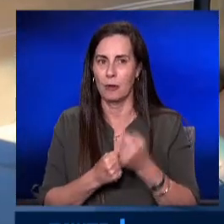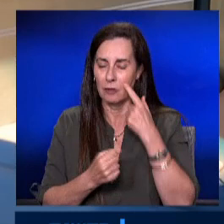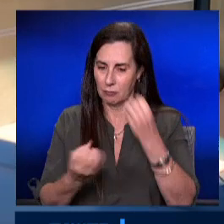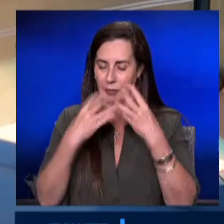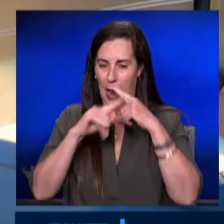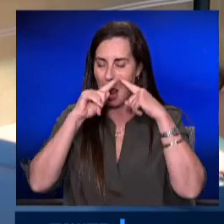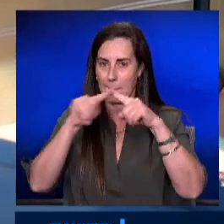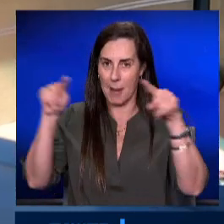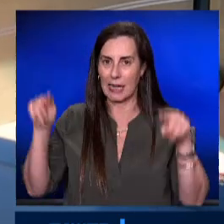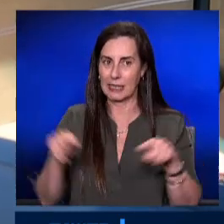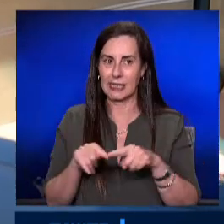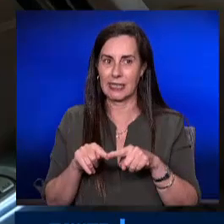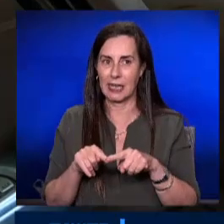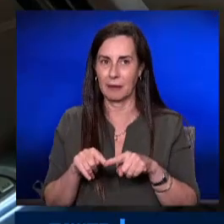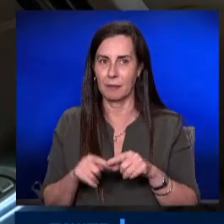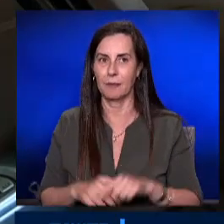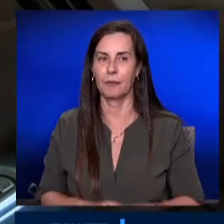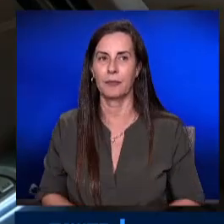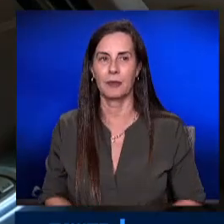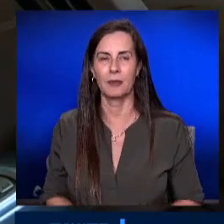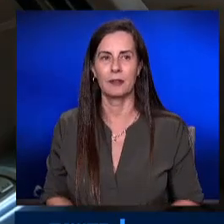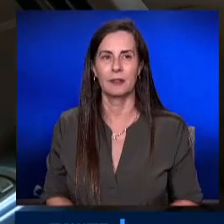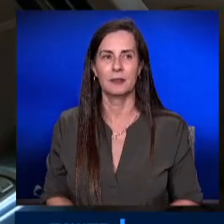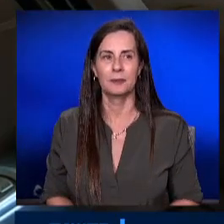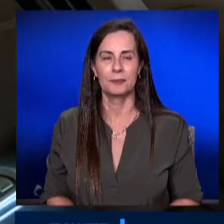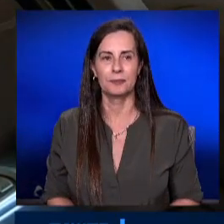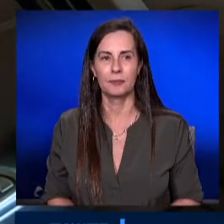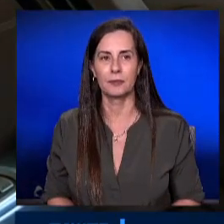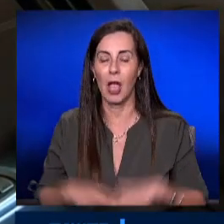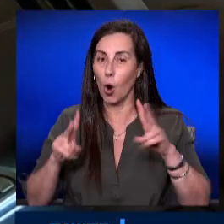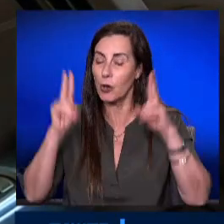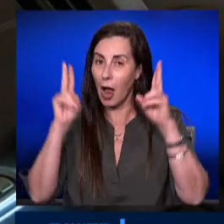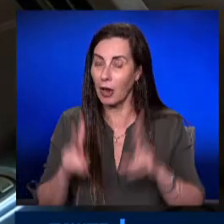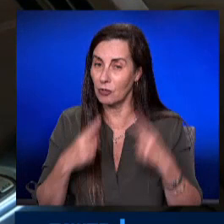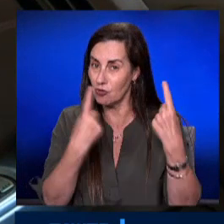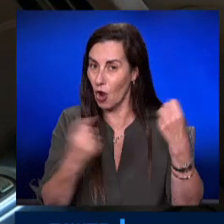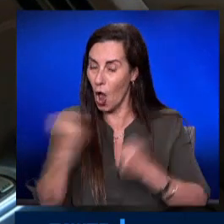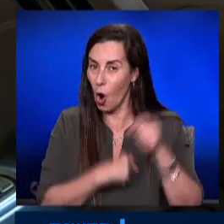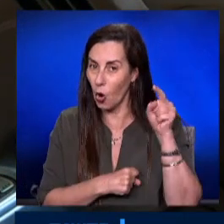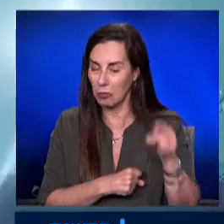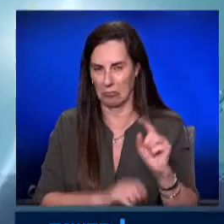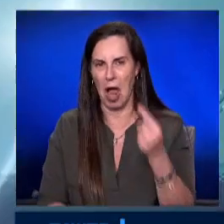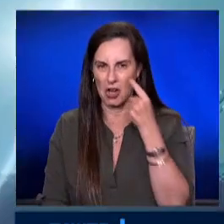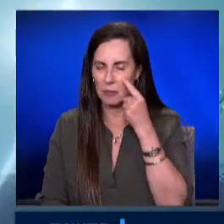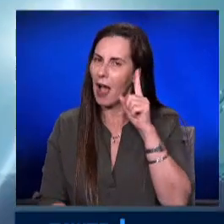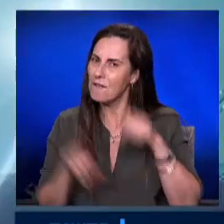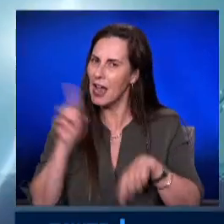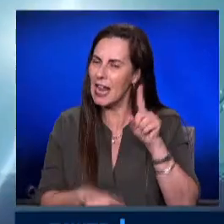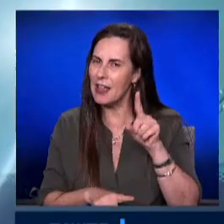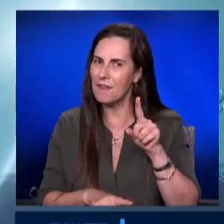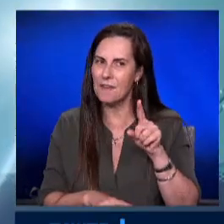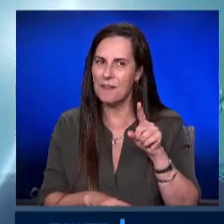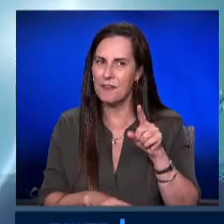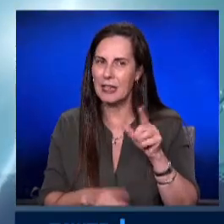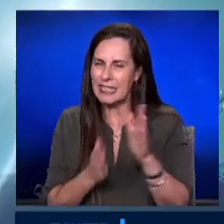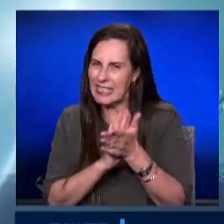שנמצאים במיקומי המרות המקוריות. יכולות החנייה העצמאית של ה-GV60 מרשימות, אבל לפעמים הפרקטיות